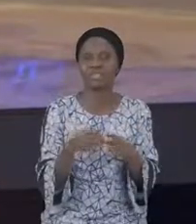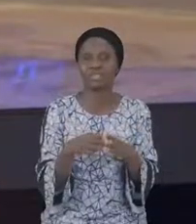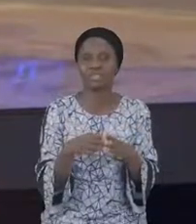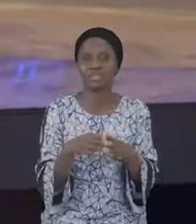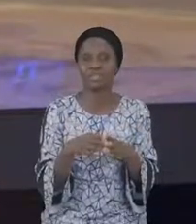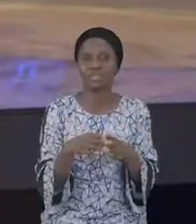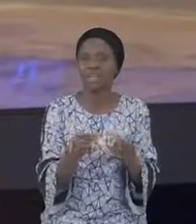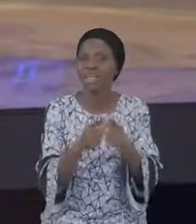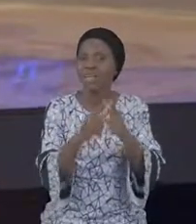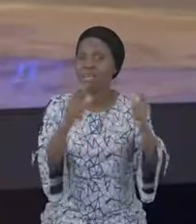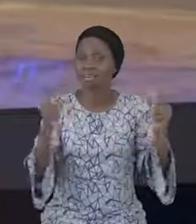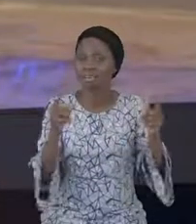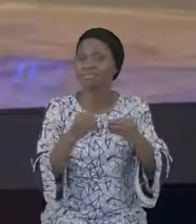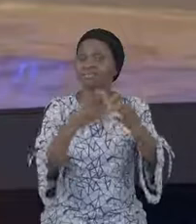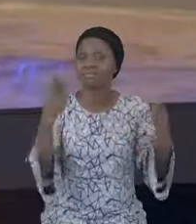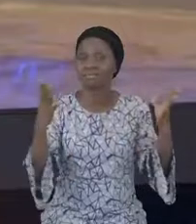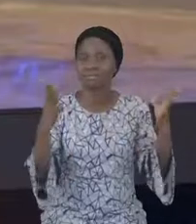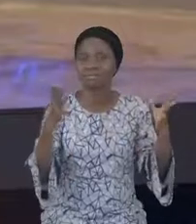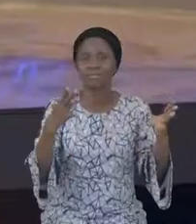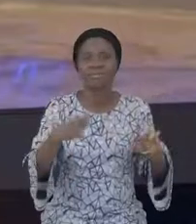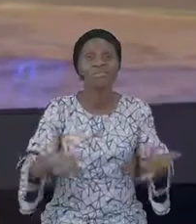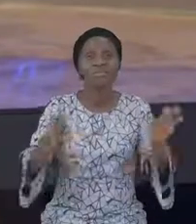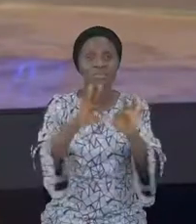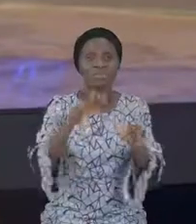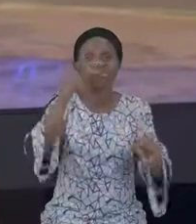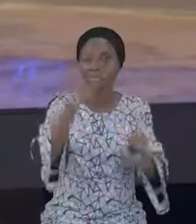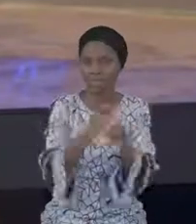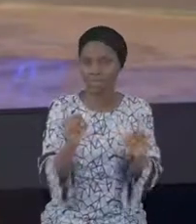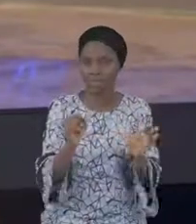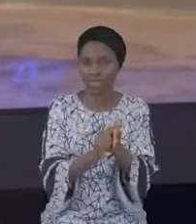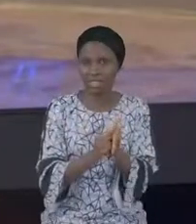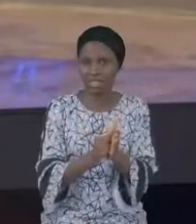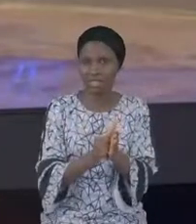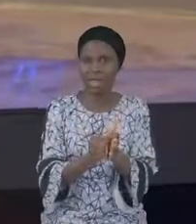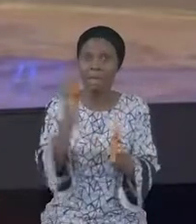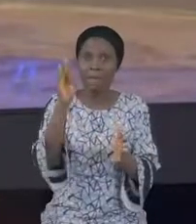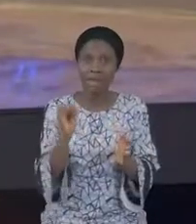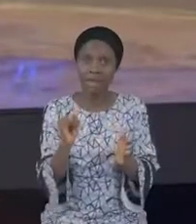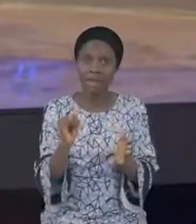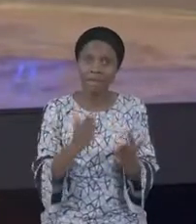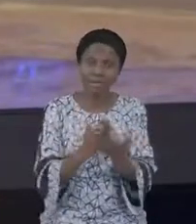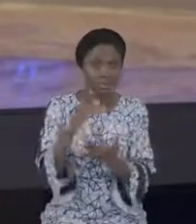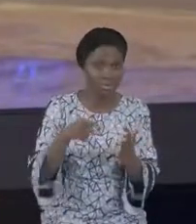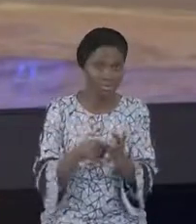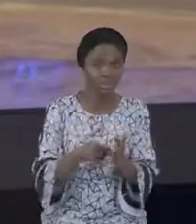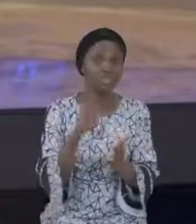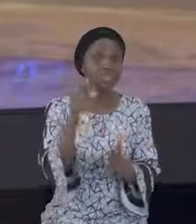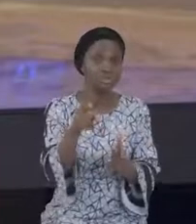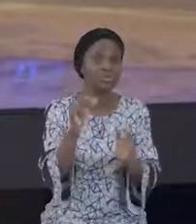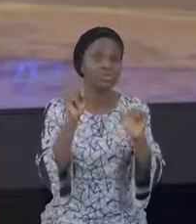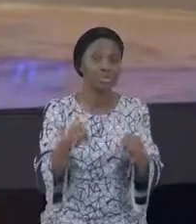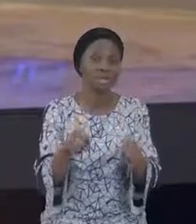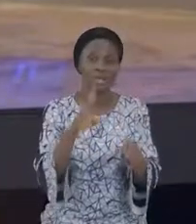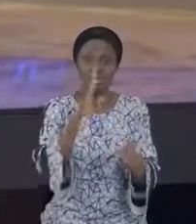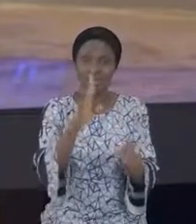Des promesses excessivement grandes et précieuses, afin que par elles,